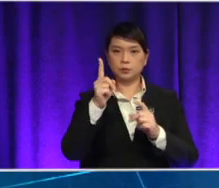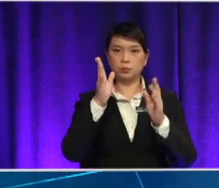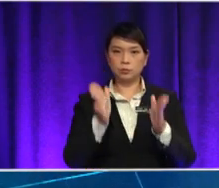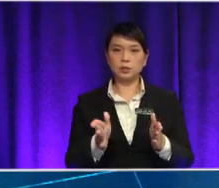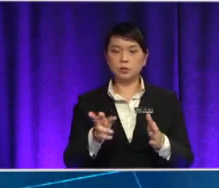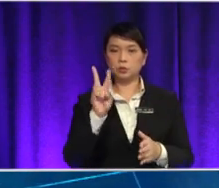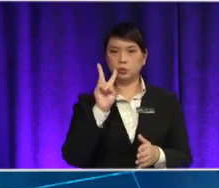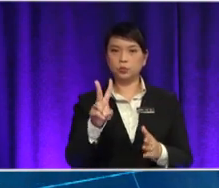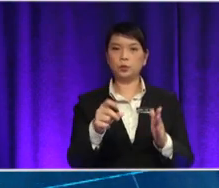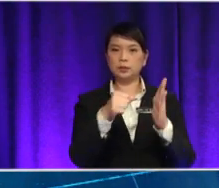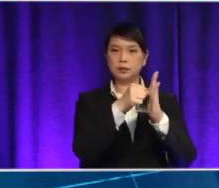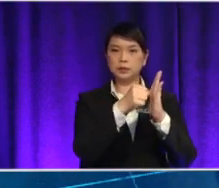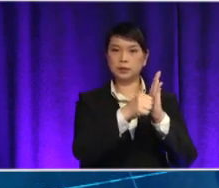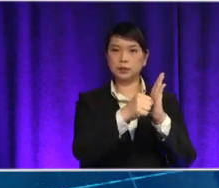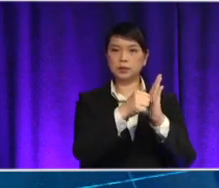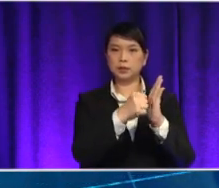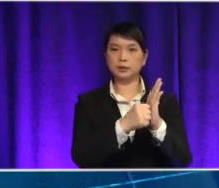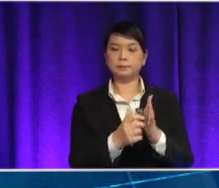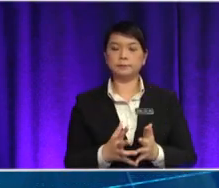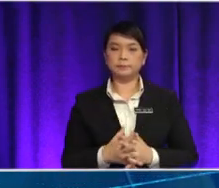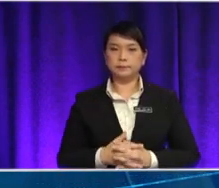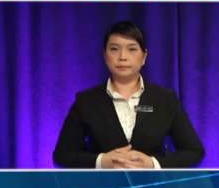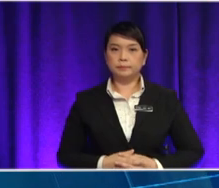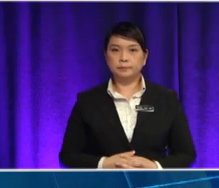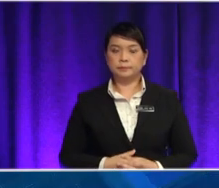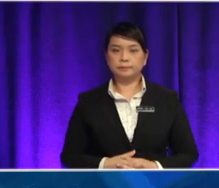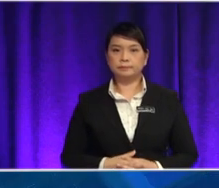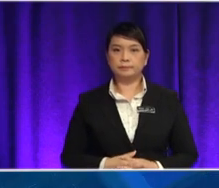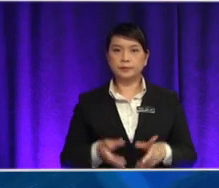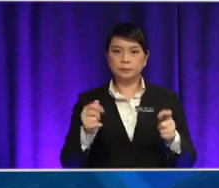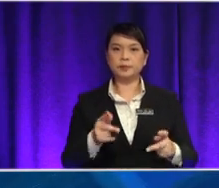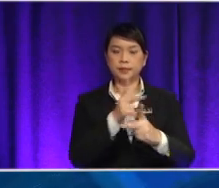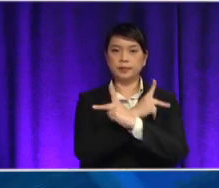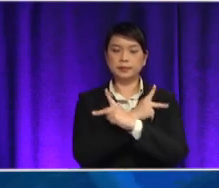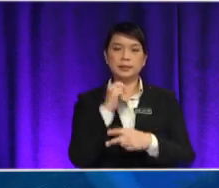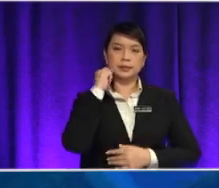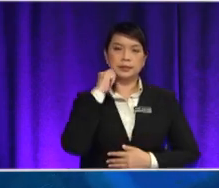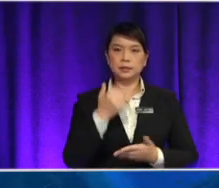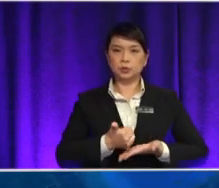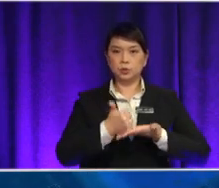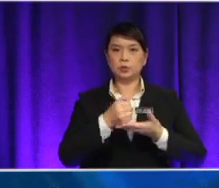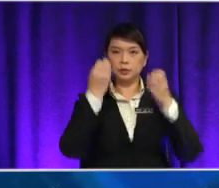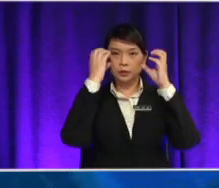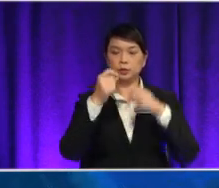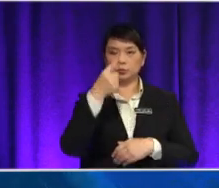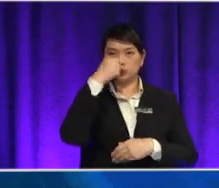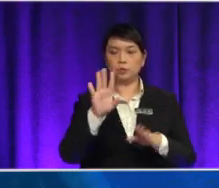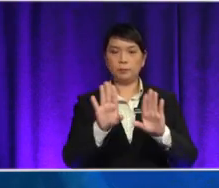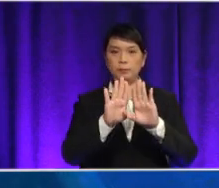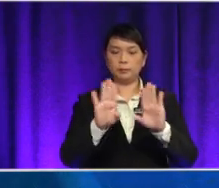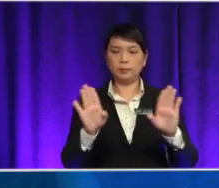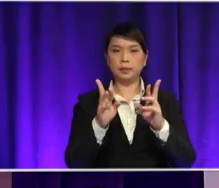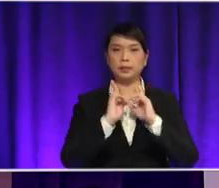stiker. Dua stiker. Dua pelekat untuk murid-murid. Okay. Terima kasihlah, Nisa. Tolong saya untuk papan ganjaran.